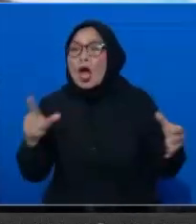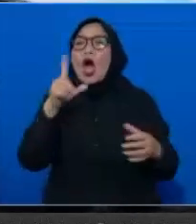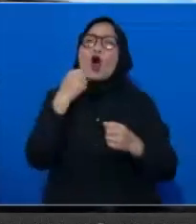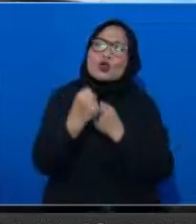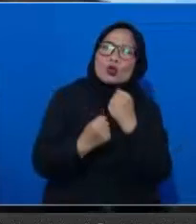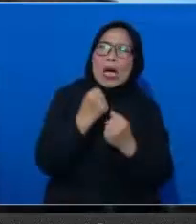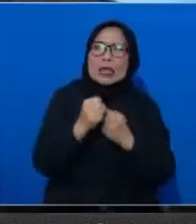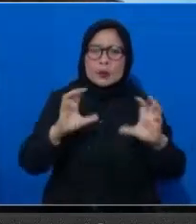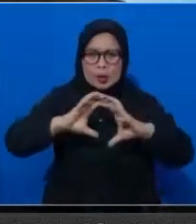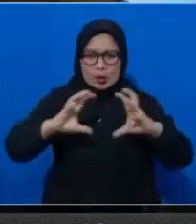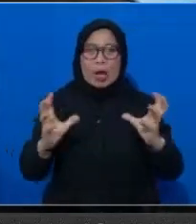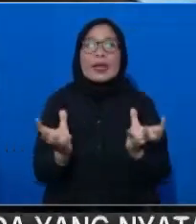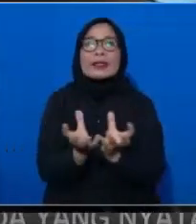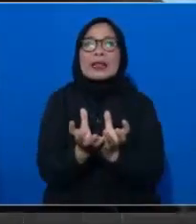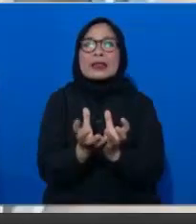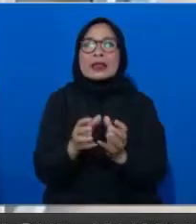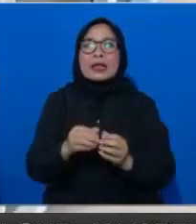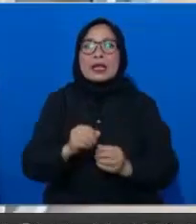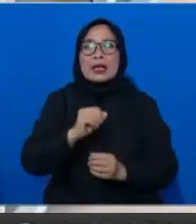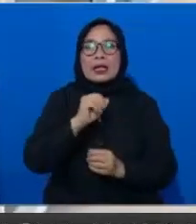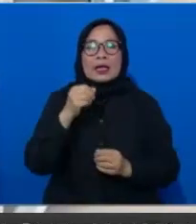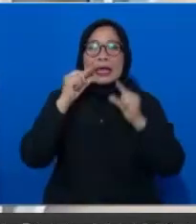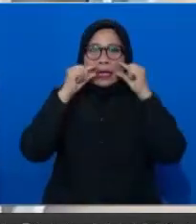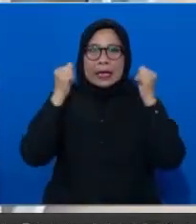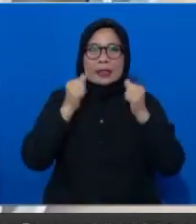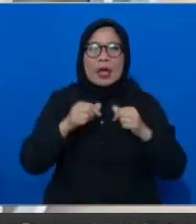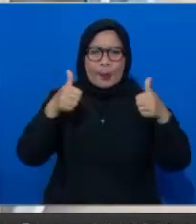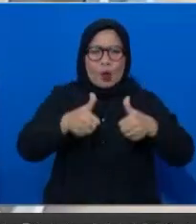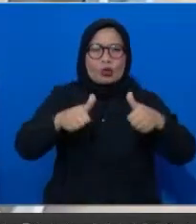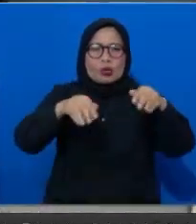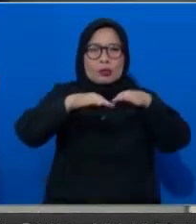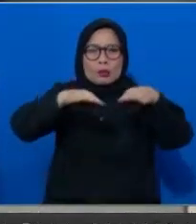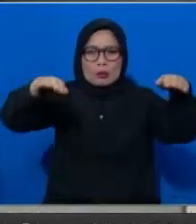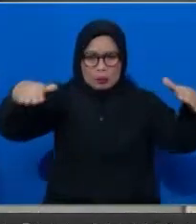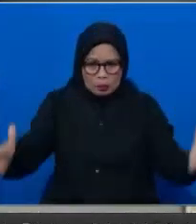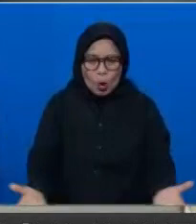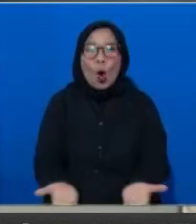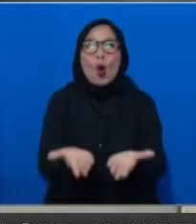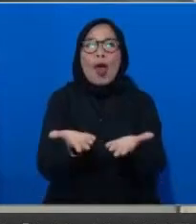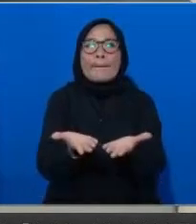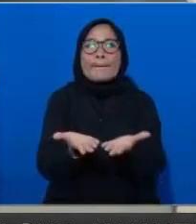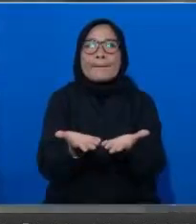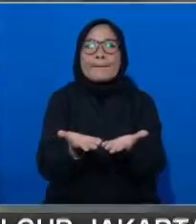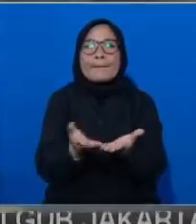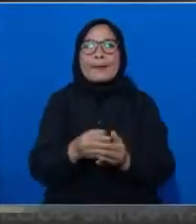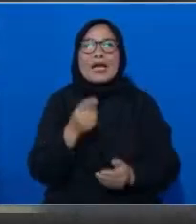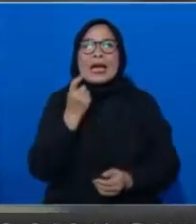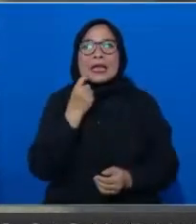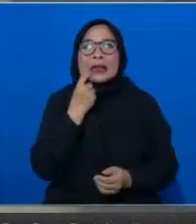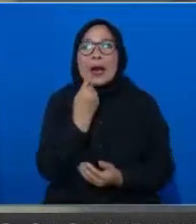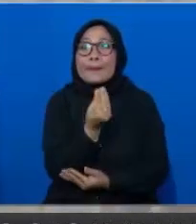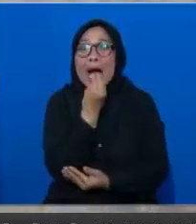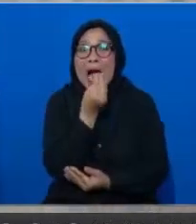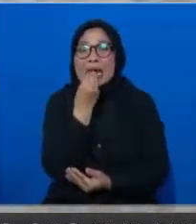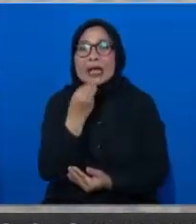Jadi yang lebih baik adalah di kolam tanah. Yang kedua ini terkait dengan menu atau